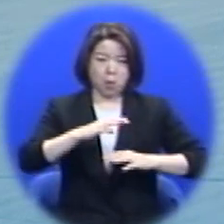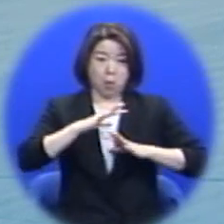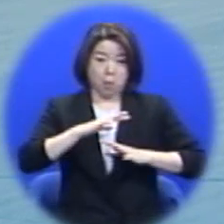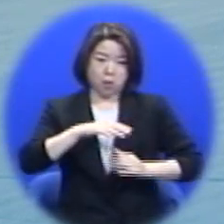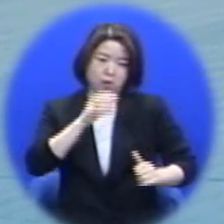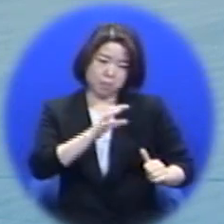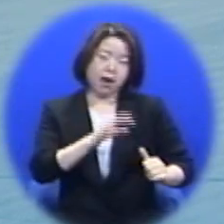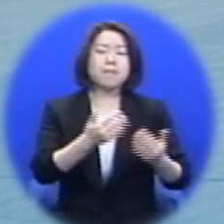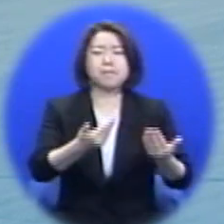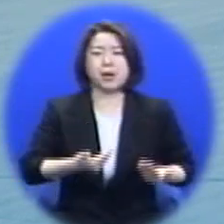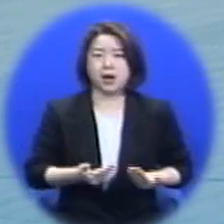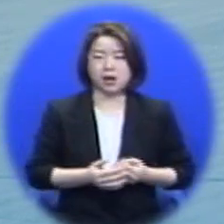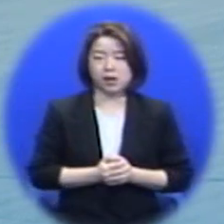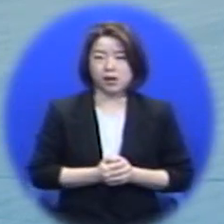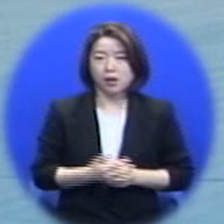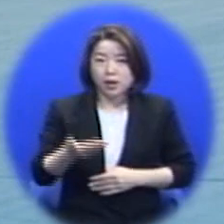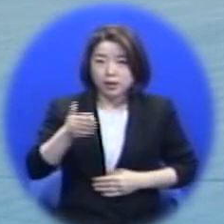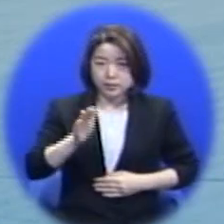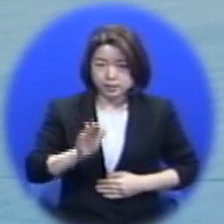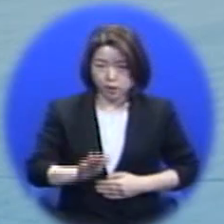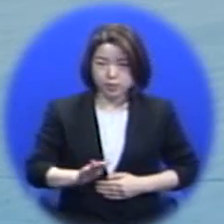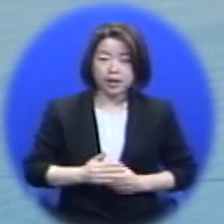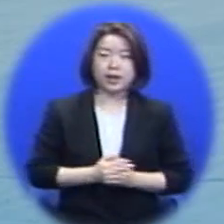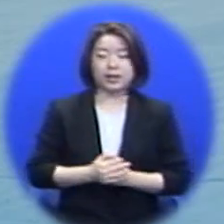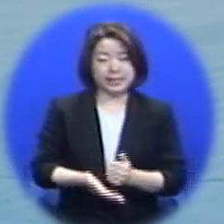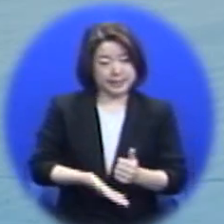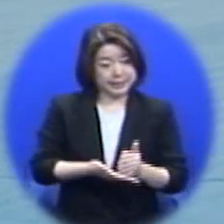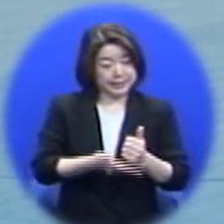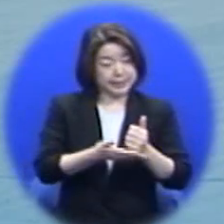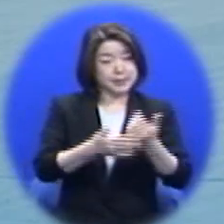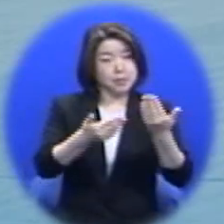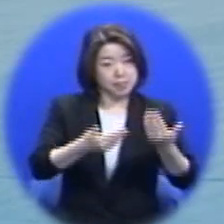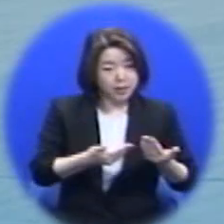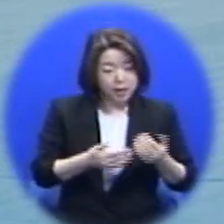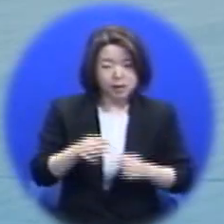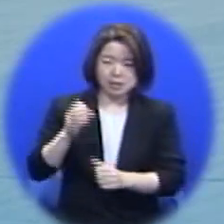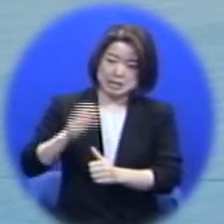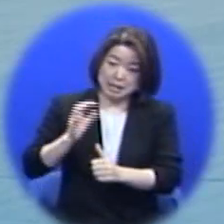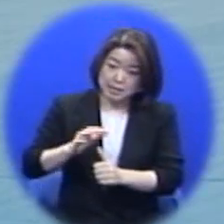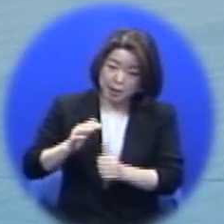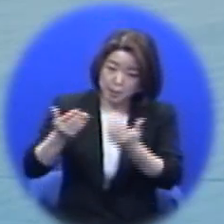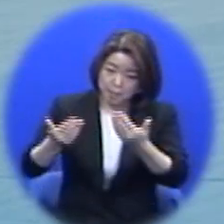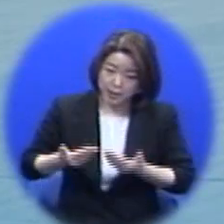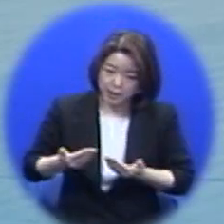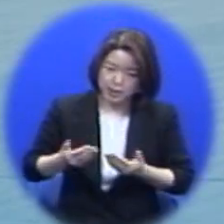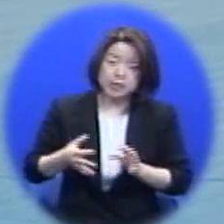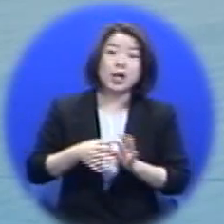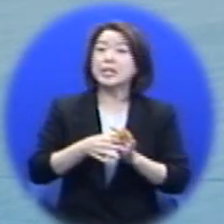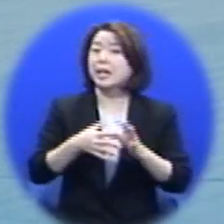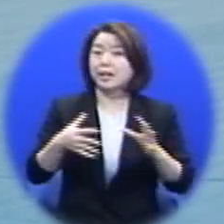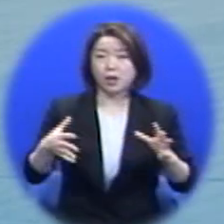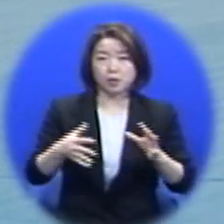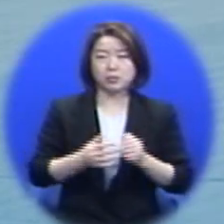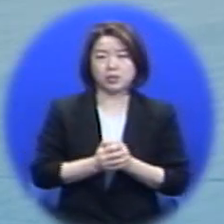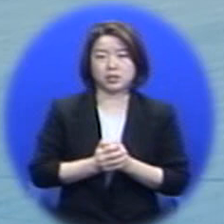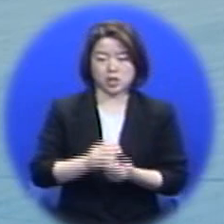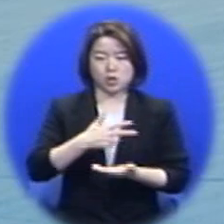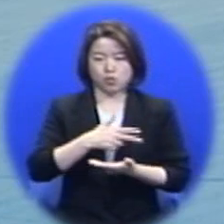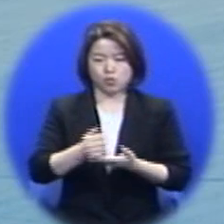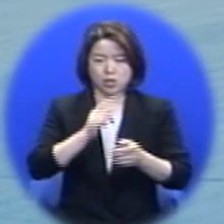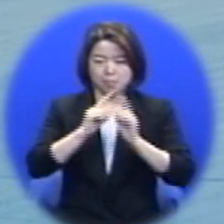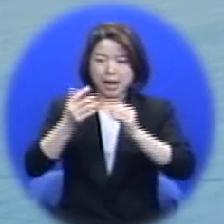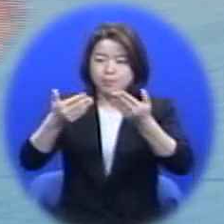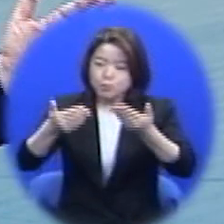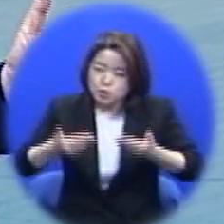받았어요. 그러나 칭찬을 받았느냐 책망을 받았느냐를 떠나서 주님께서 말씀하셨다는